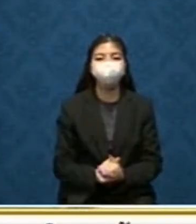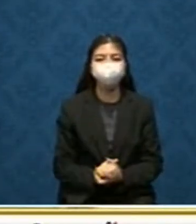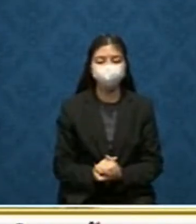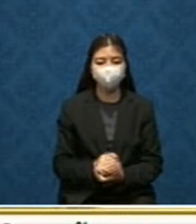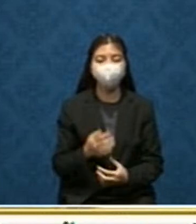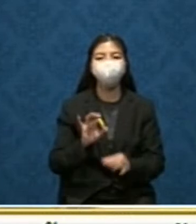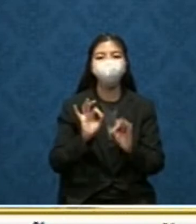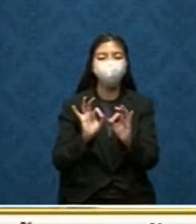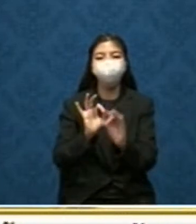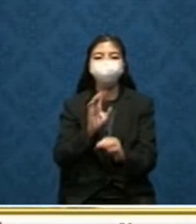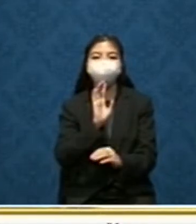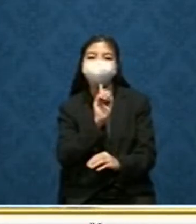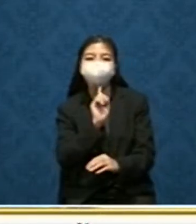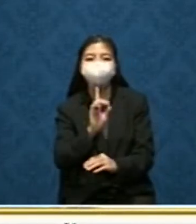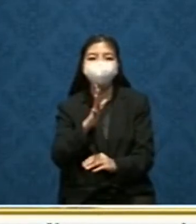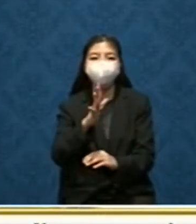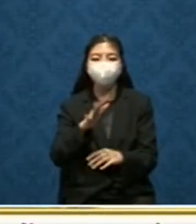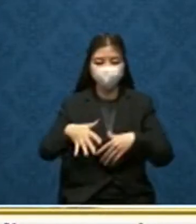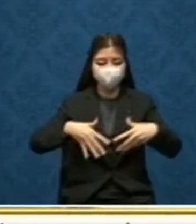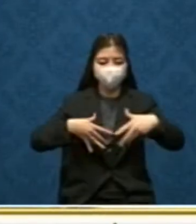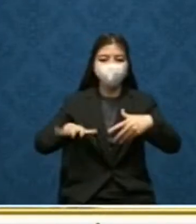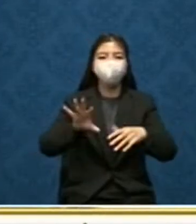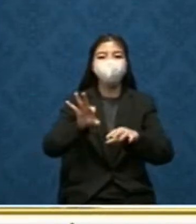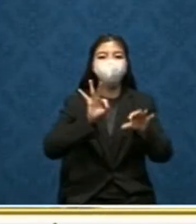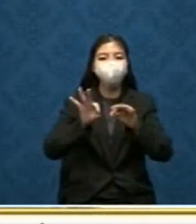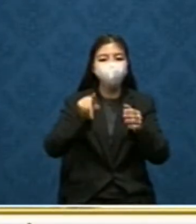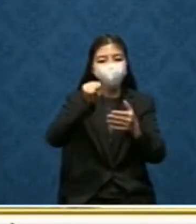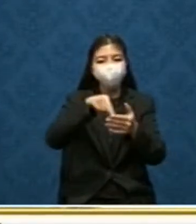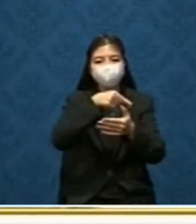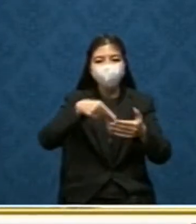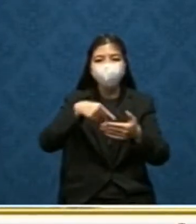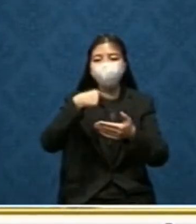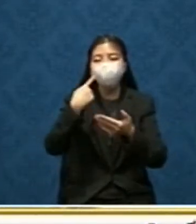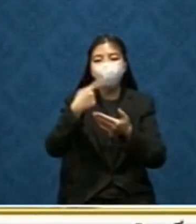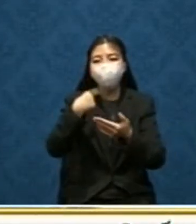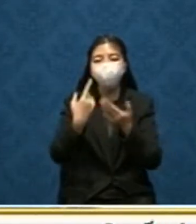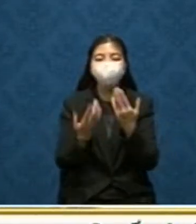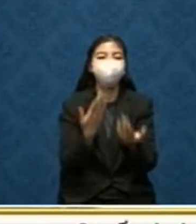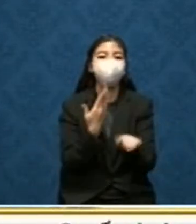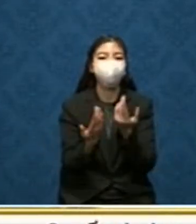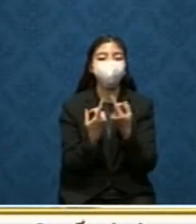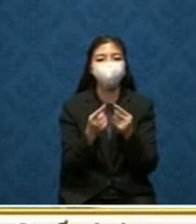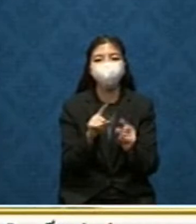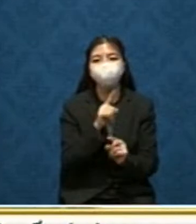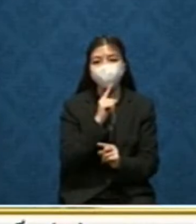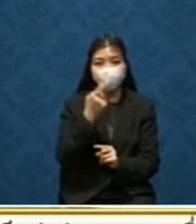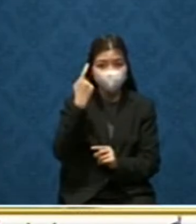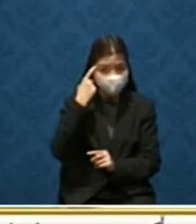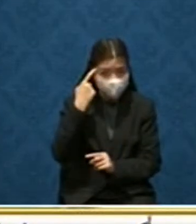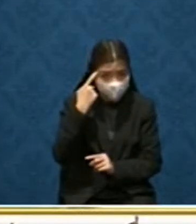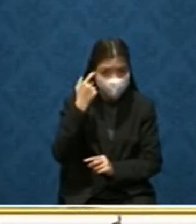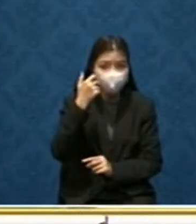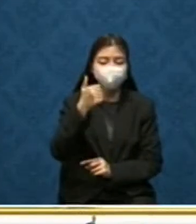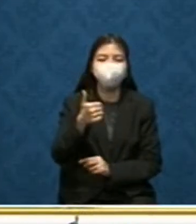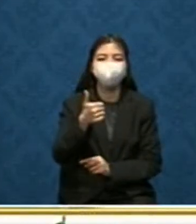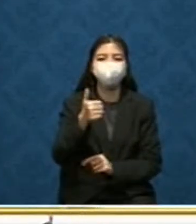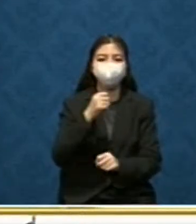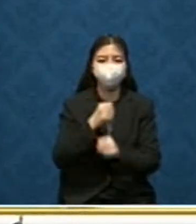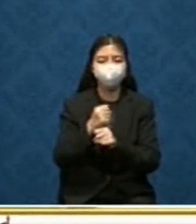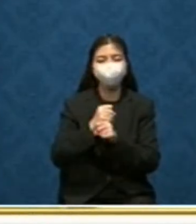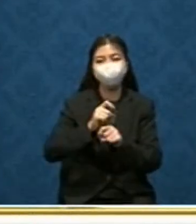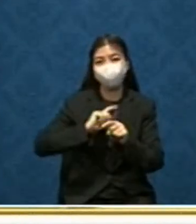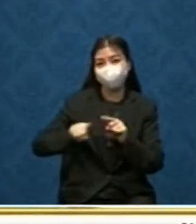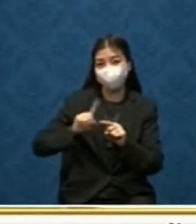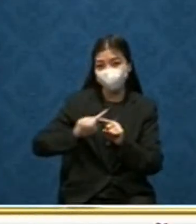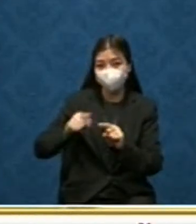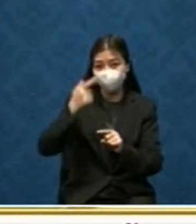แล้วก็ไม่ว่านะครับ page ชนเลือกใครกเลือกแต่ถ้าคิดได้คิดเป็นแล้วกมีที่ปรกษาด้านนี้